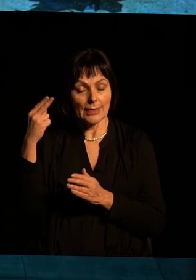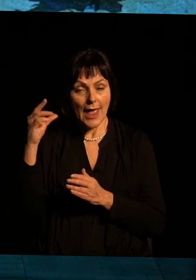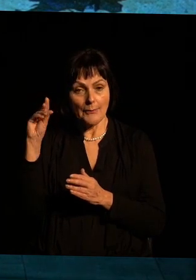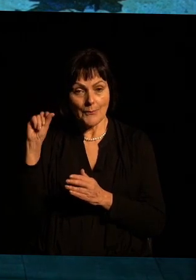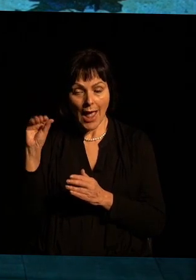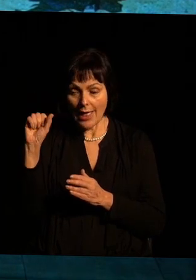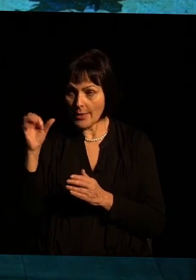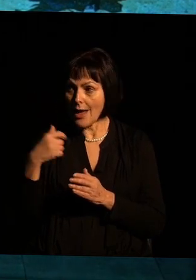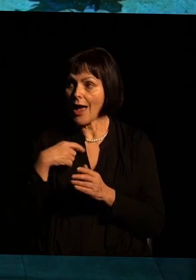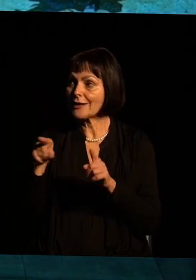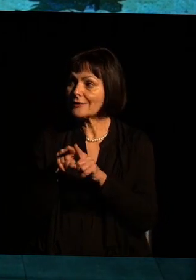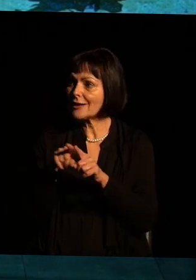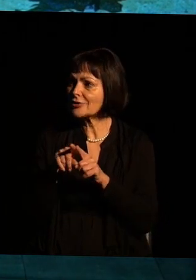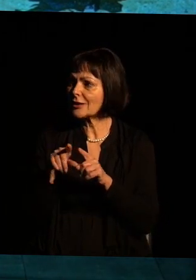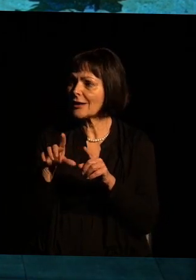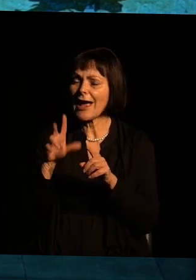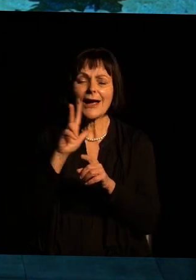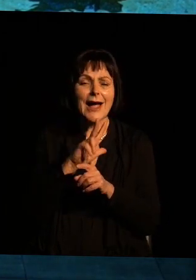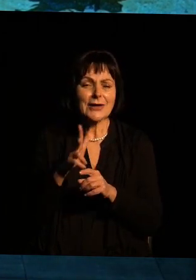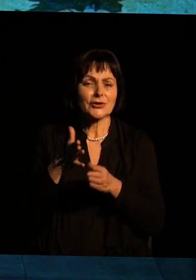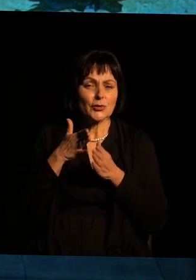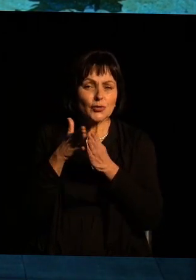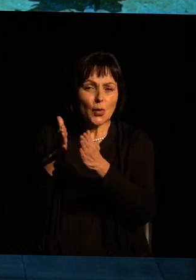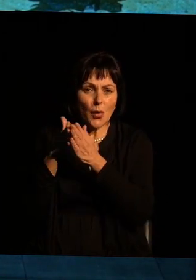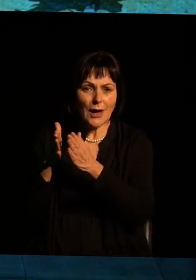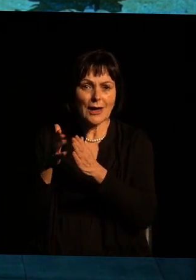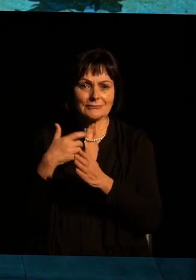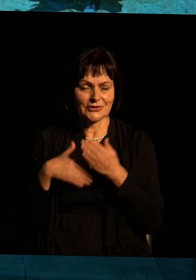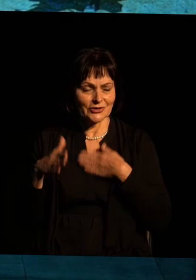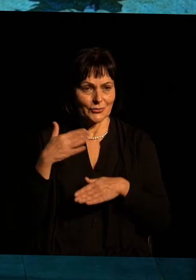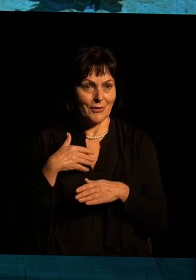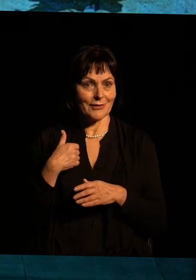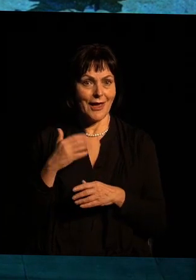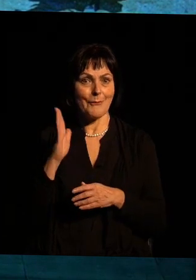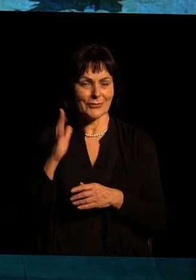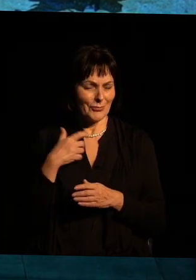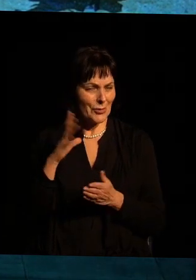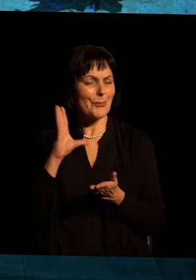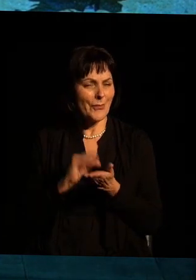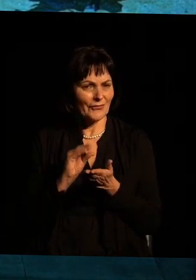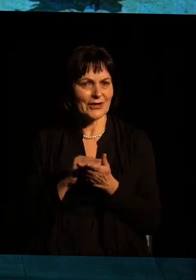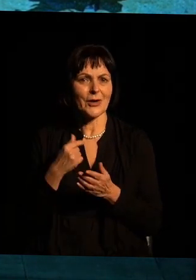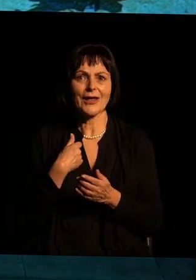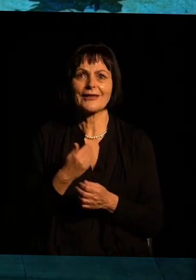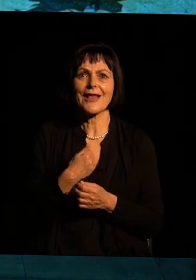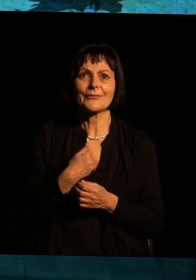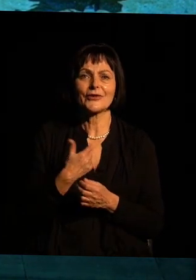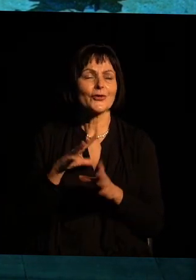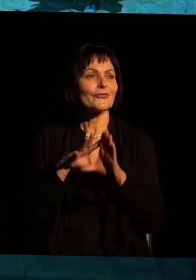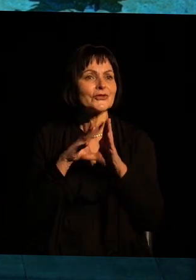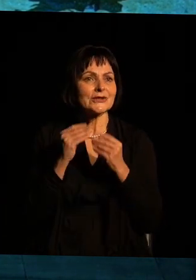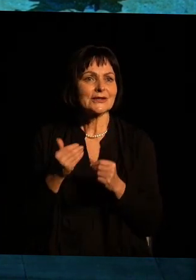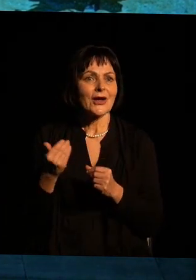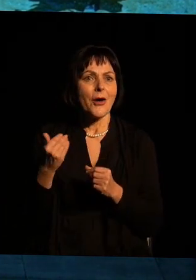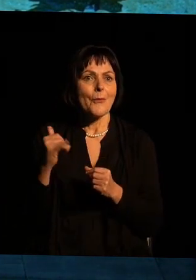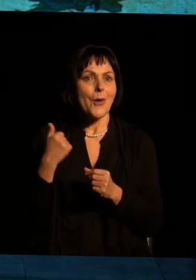piramida Garcilaso. No właściwie, no każda droga nas cieszyła. Ja może się będę powtarzał w tym, ale dla mnie to wszystko to było